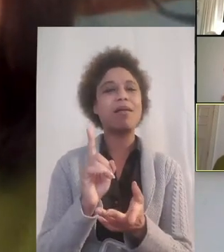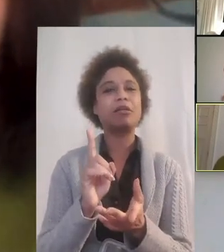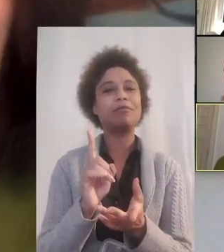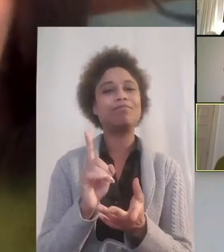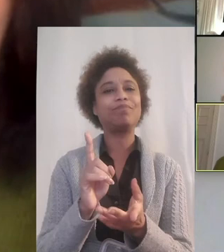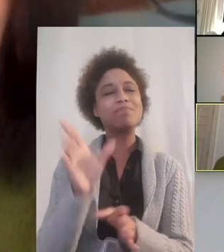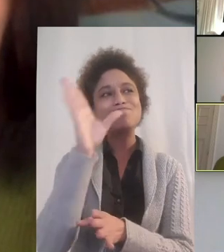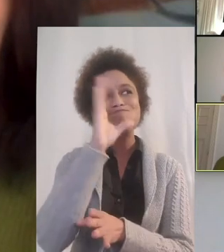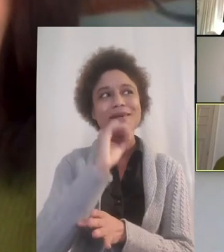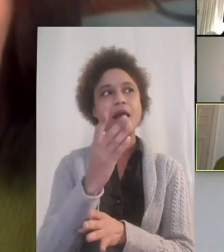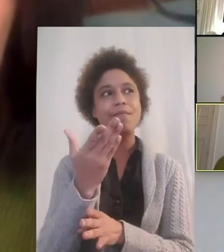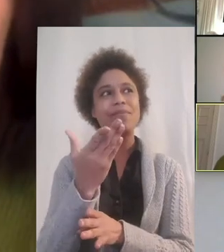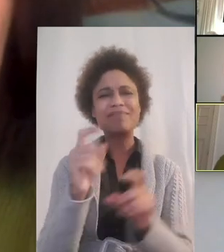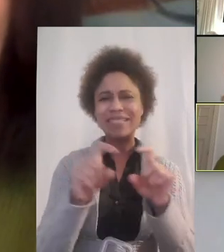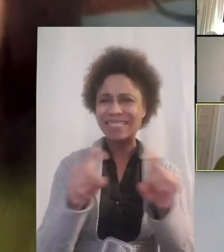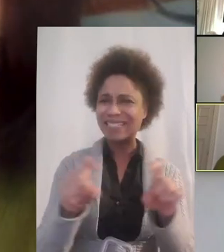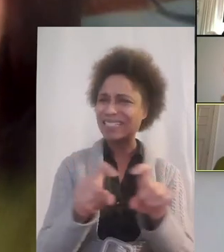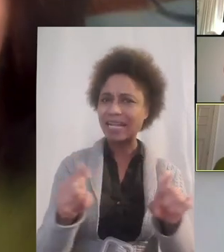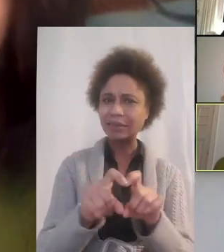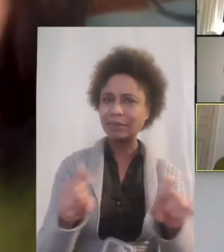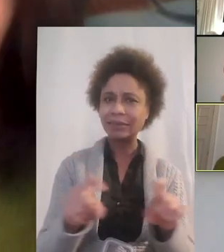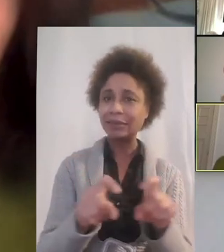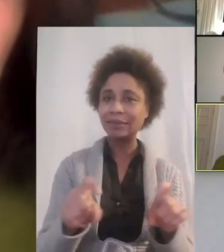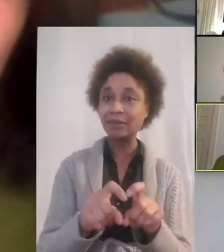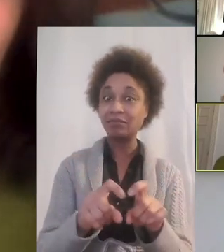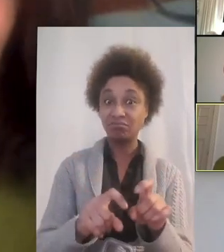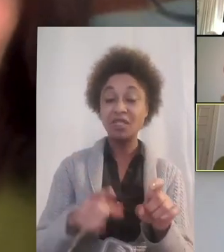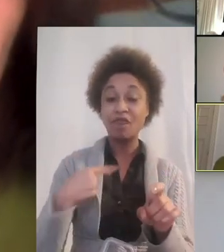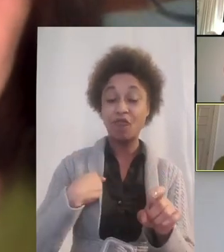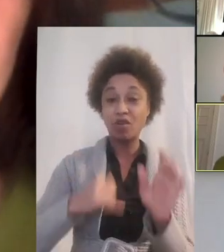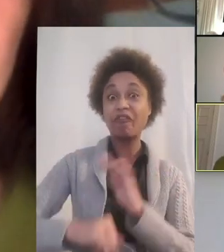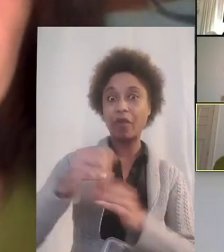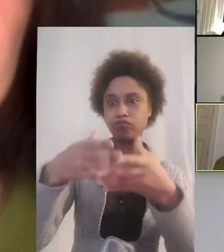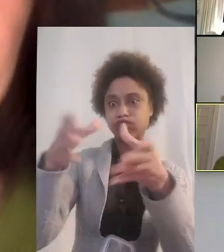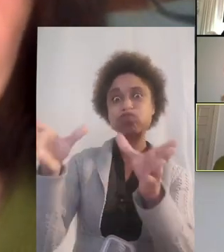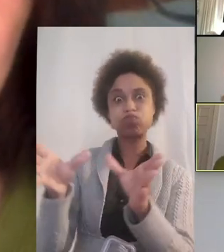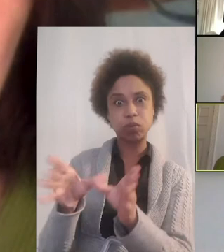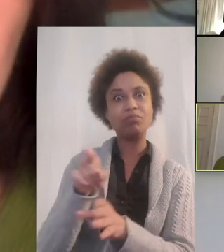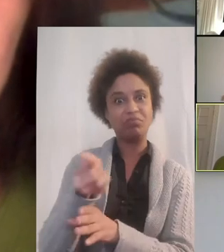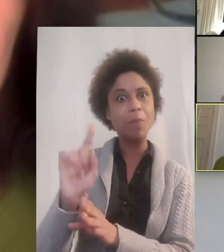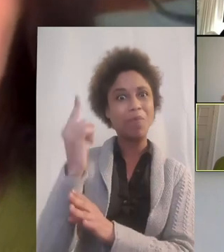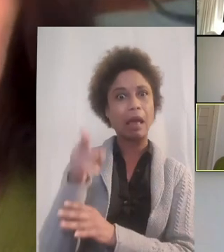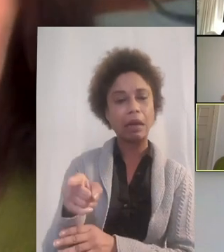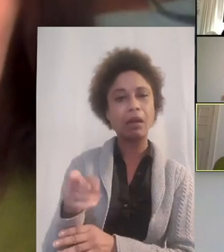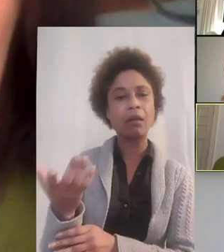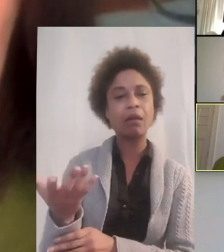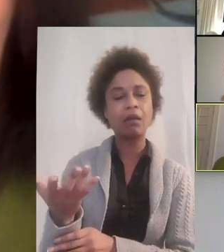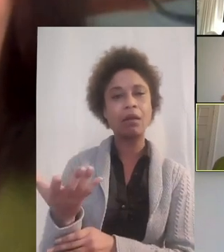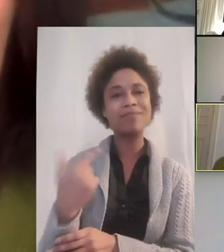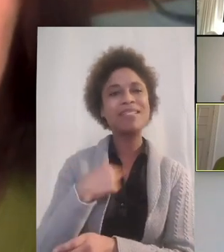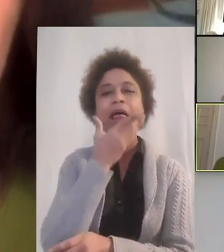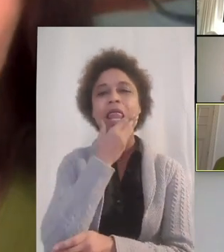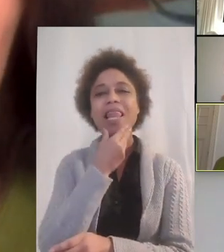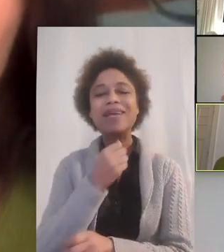Maar begrijpelijke teksten, ja, zijn voor een veel grotere groep, denk ik, van belang. Dus dat